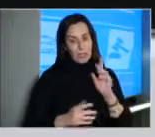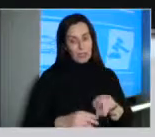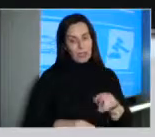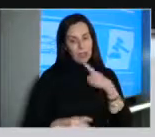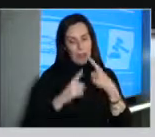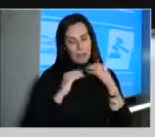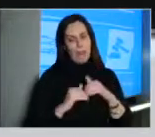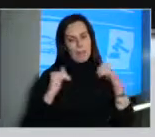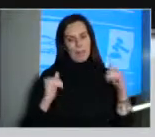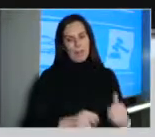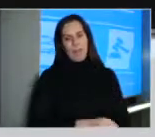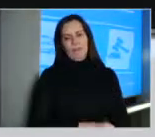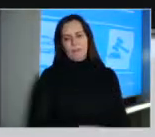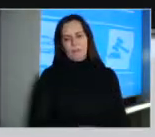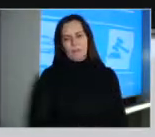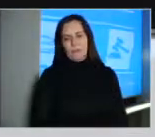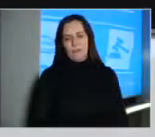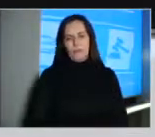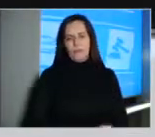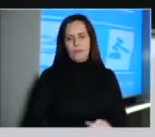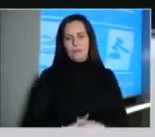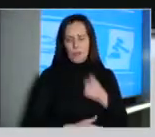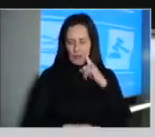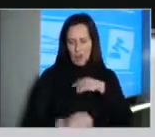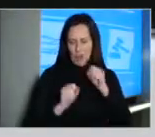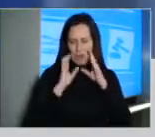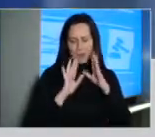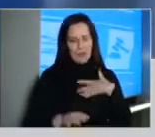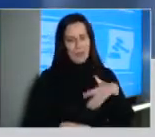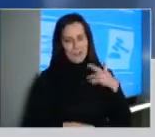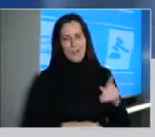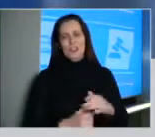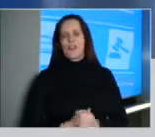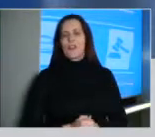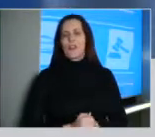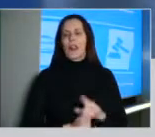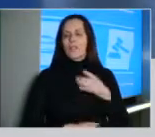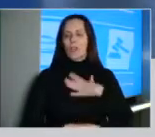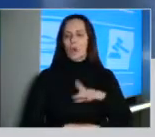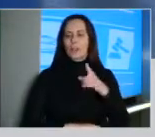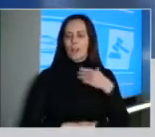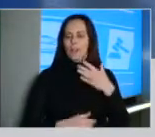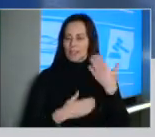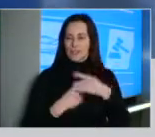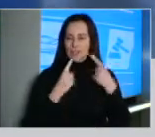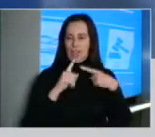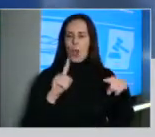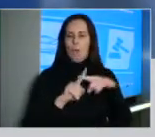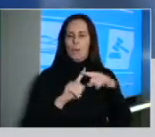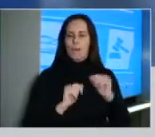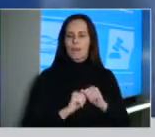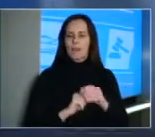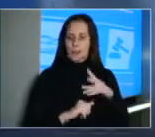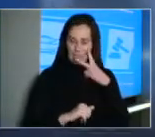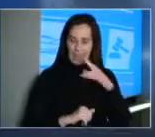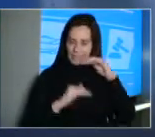לדבר בנפרד. אוקיי. אתה רואה שאני קצת סקפטי. לא, כן, זה הרגשתי גם לגביך, אבל אני רוצה לצאת אופטימי, למרות שיצאתי סקפטי. עוד